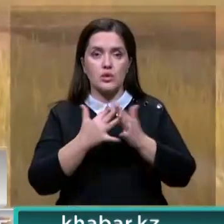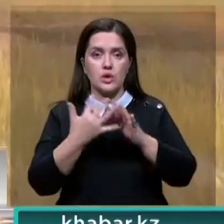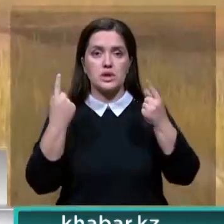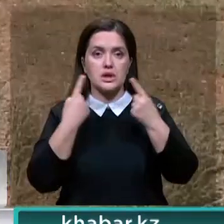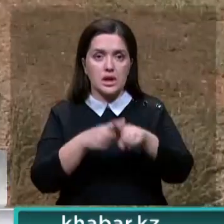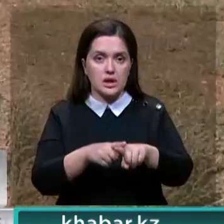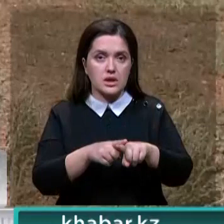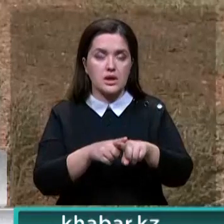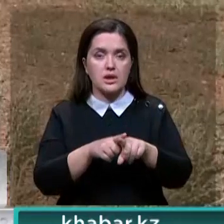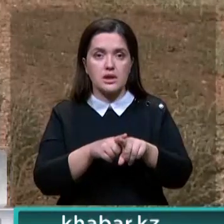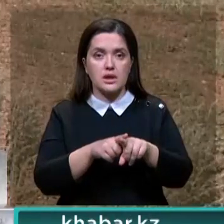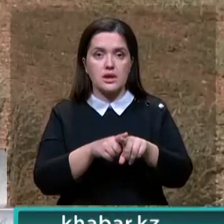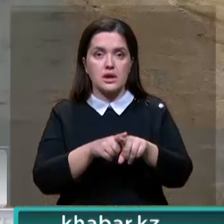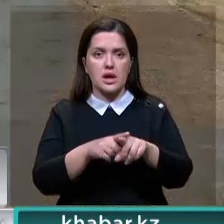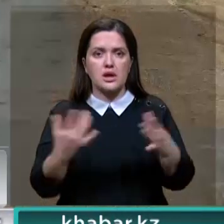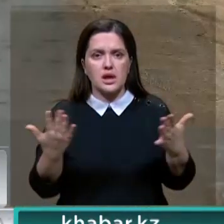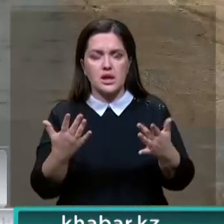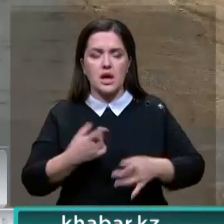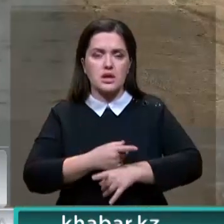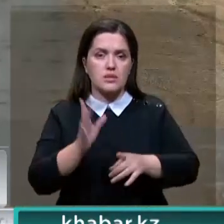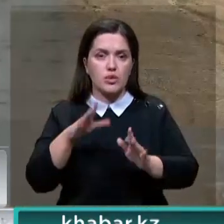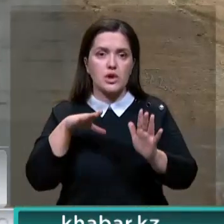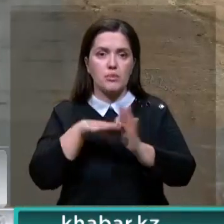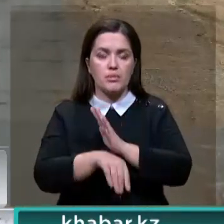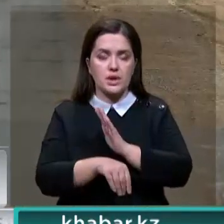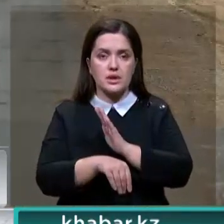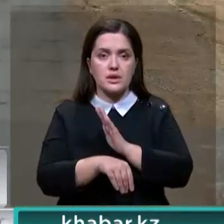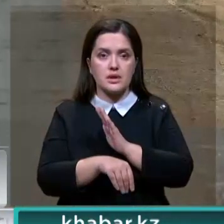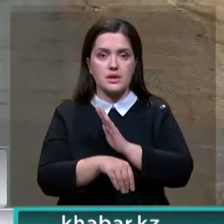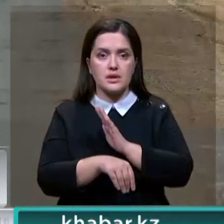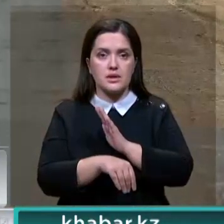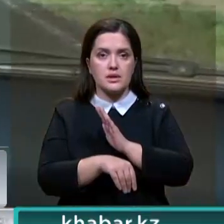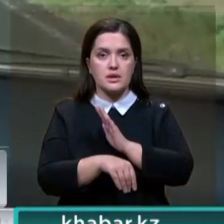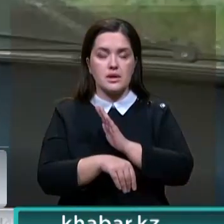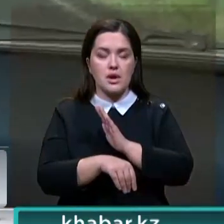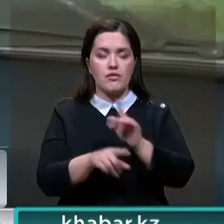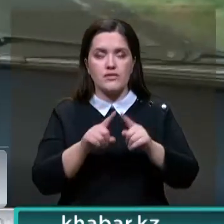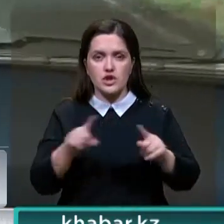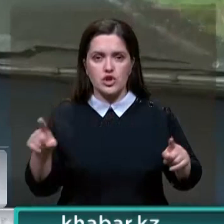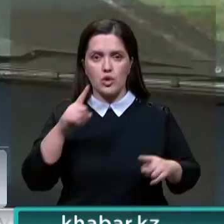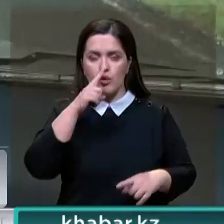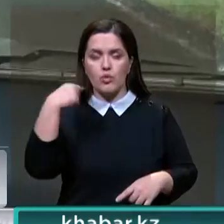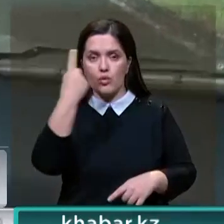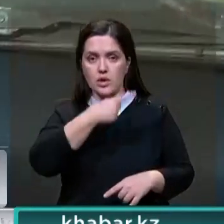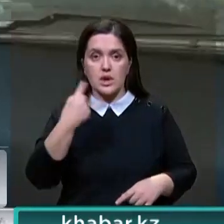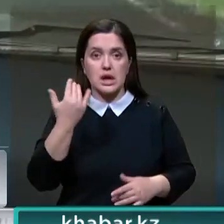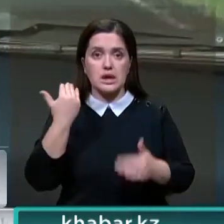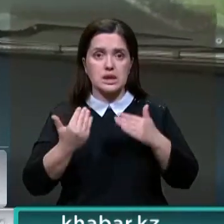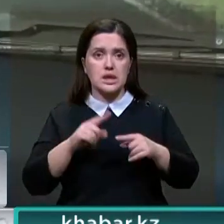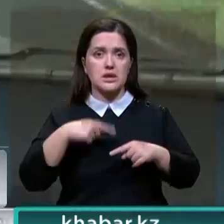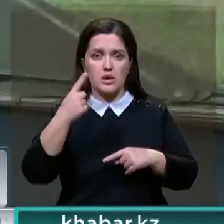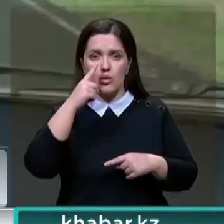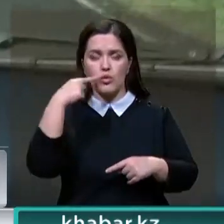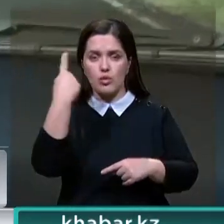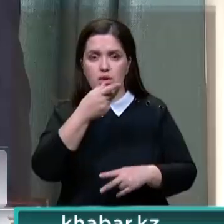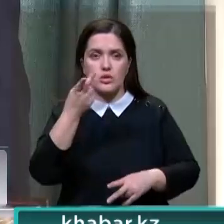либо под дорогой, либо какие-то развязки будем предусматривать. Планируем как в течение года, в конце следующего года, если мы закончим,